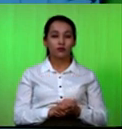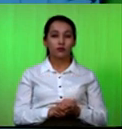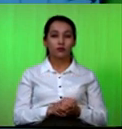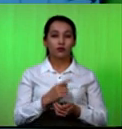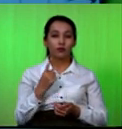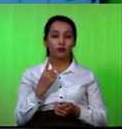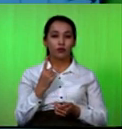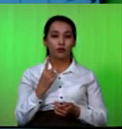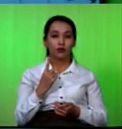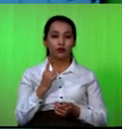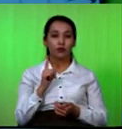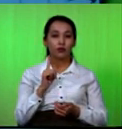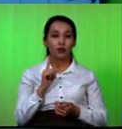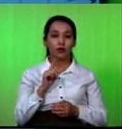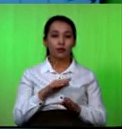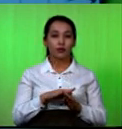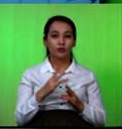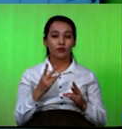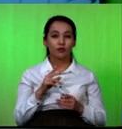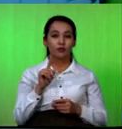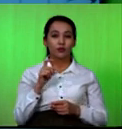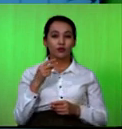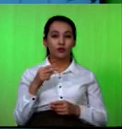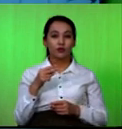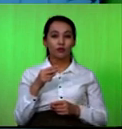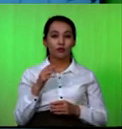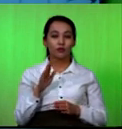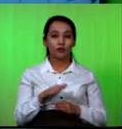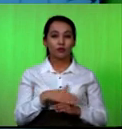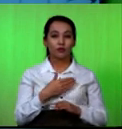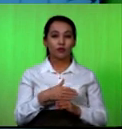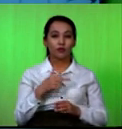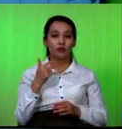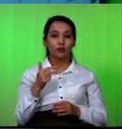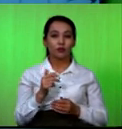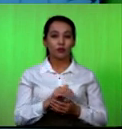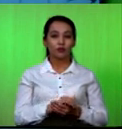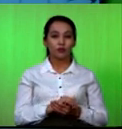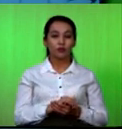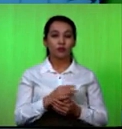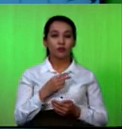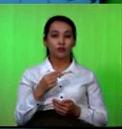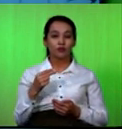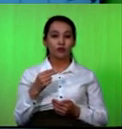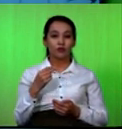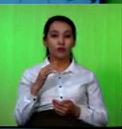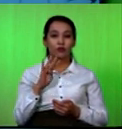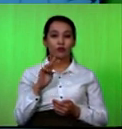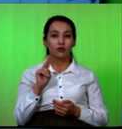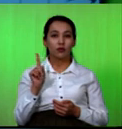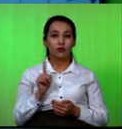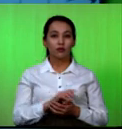Birinchi ishda biz 120 ni 30 ga bo'lib olamiz. Natija 4